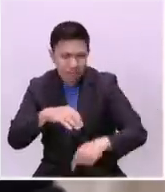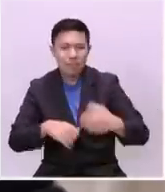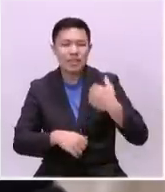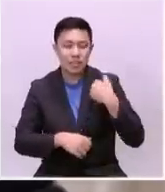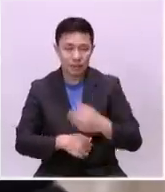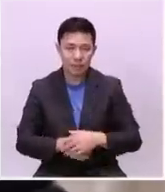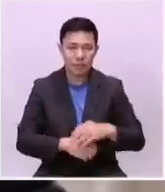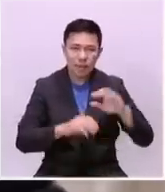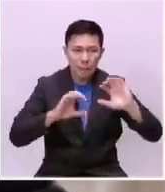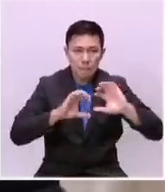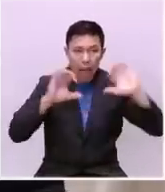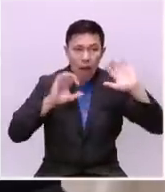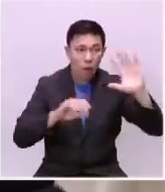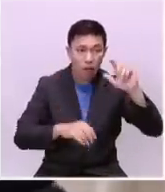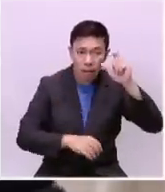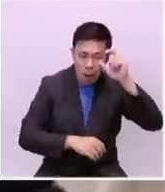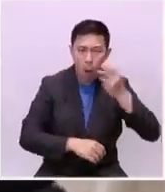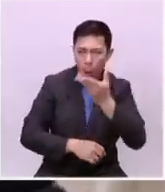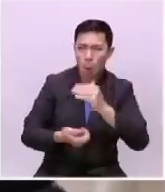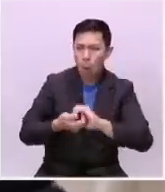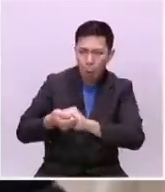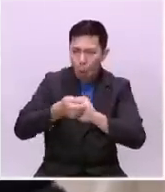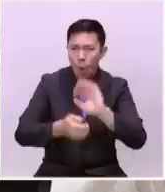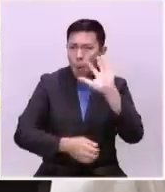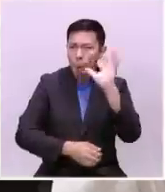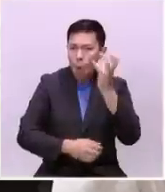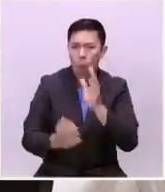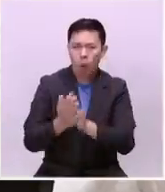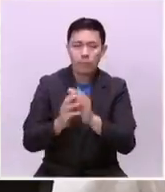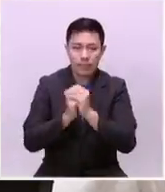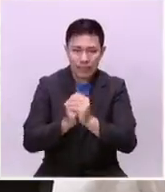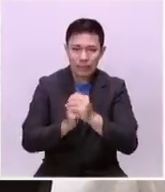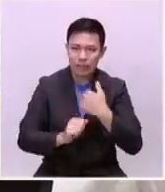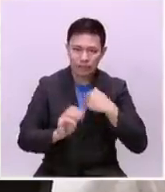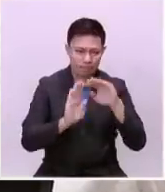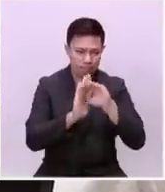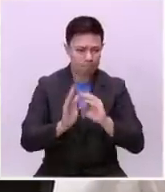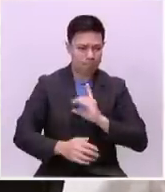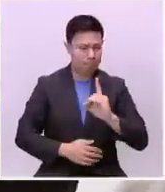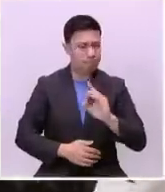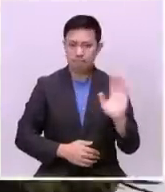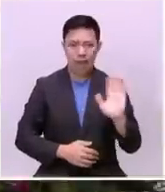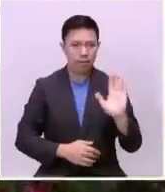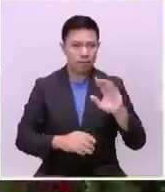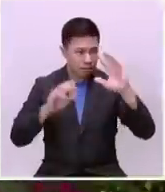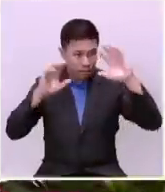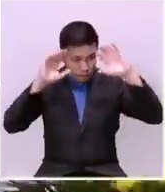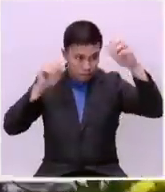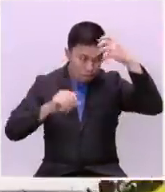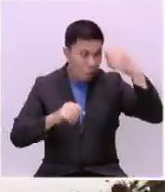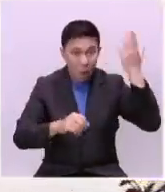ารัฐบาลของนายไบเดนเนี่ยต้องการความร่วมมือในเวทีโลกกับจีนนะคะจะเลิกนโยบายโดดเดี่ยวตัวเองออกไปเหมือนทรัมป์แล้ว